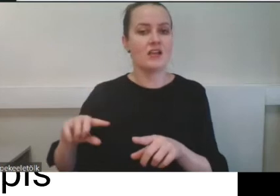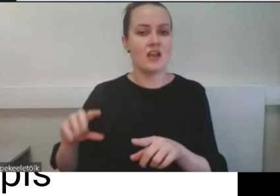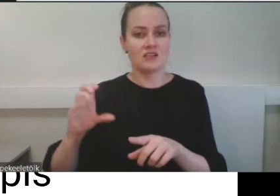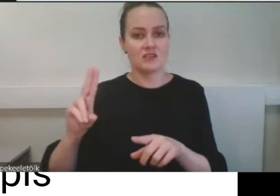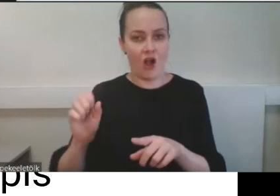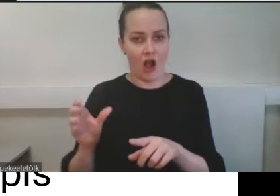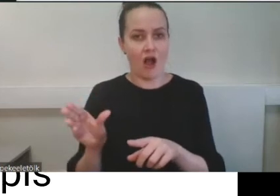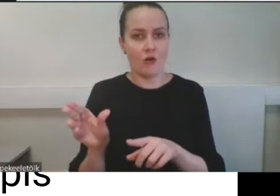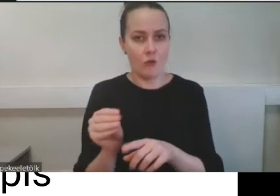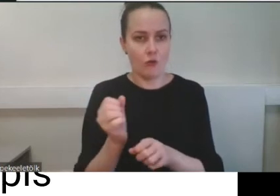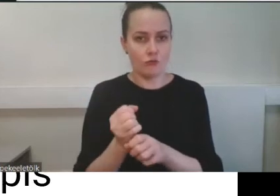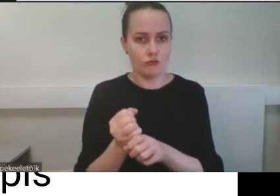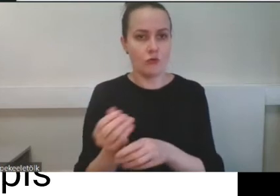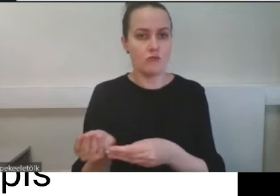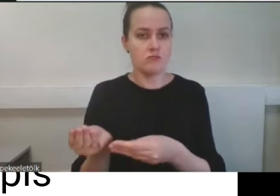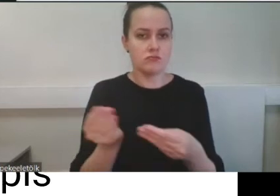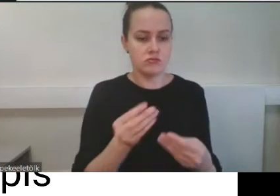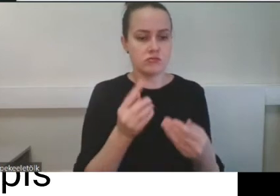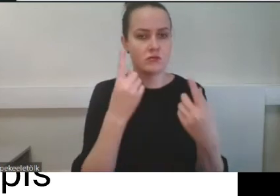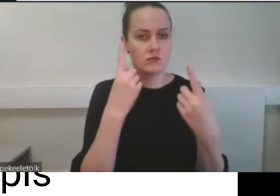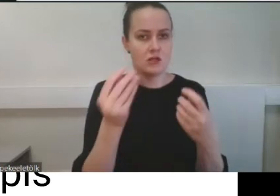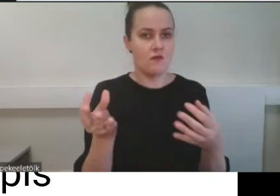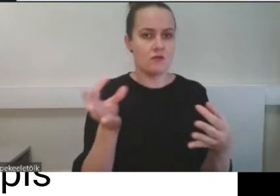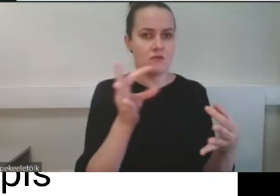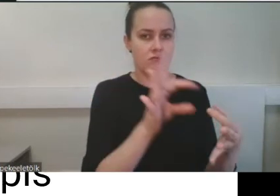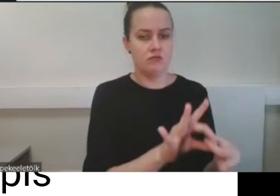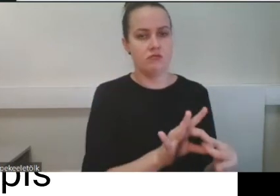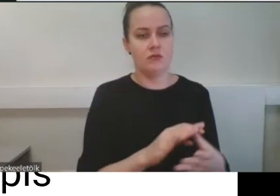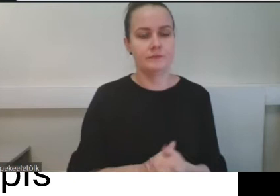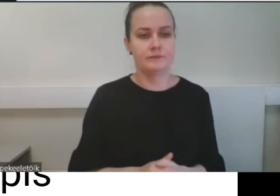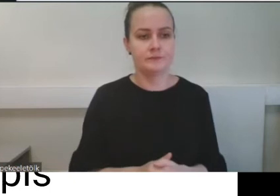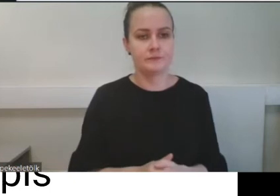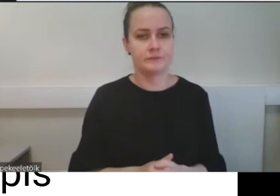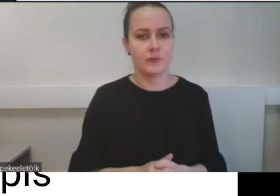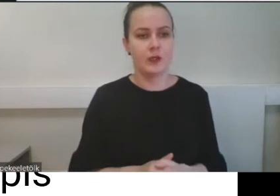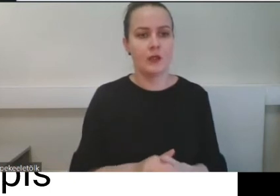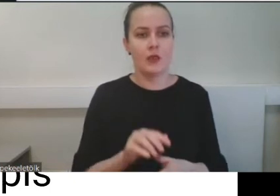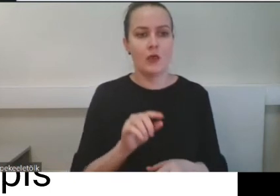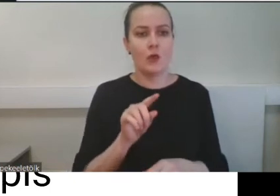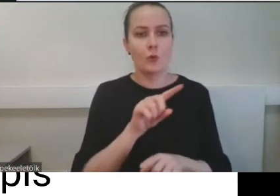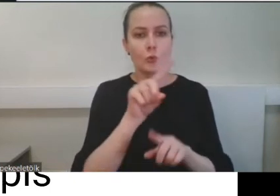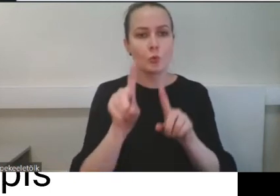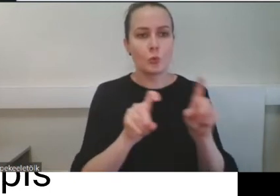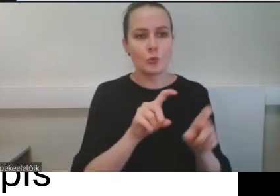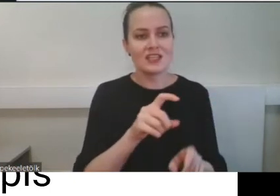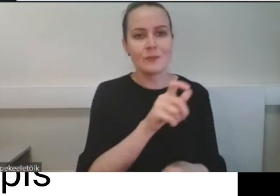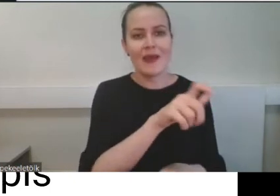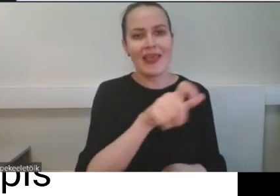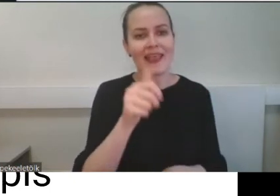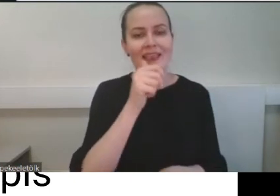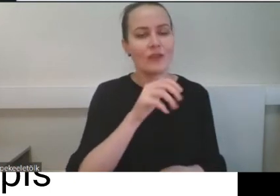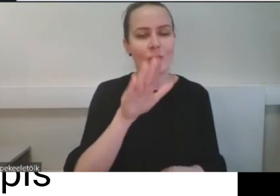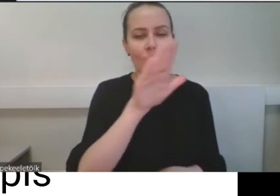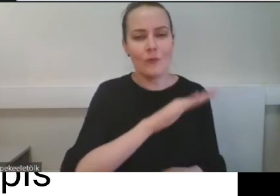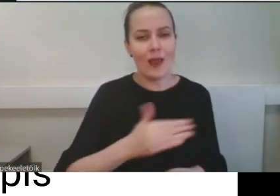tegevuspiirang, et uurida neid inimesi laiemalt ja ja saada just nimelt neid